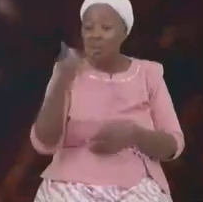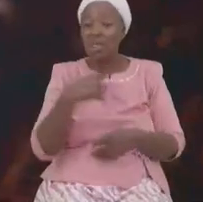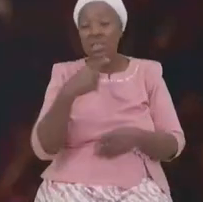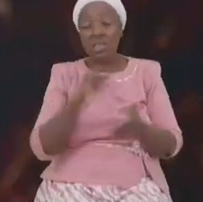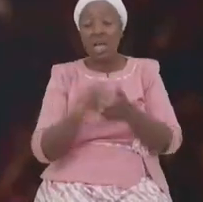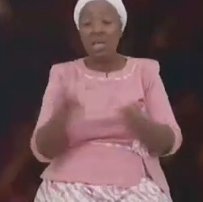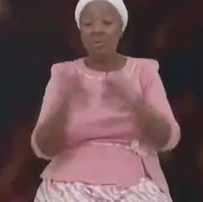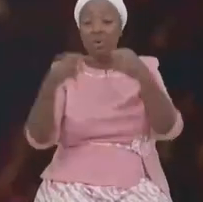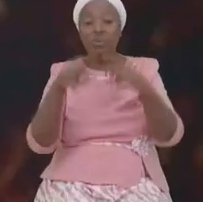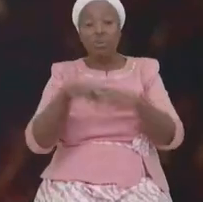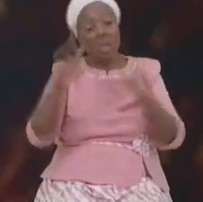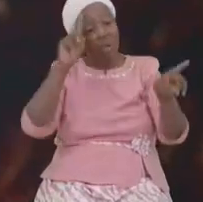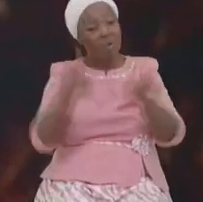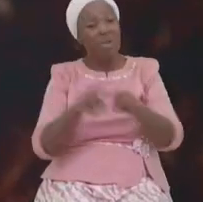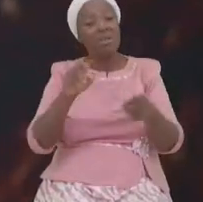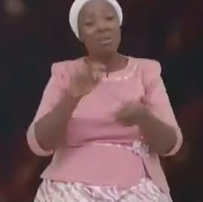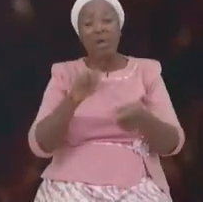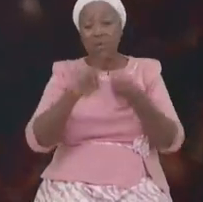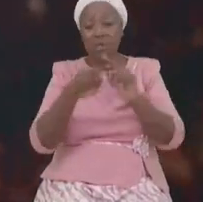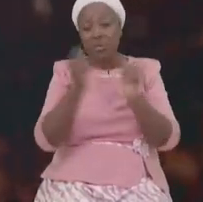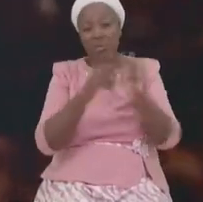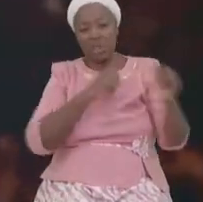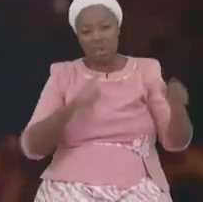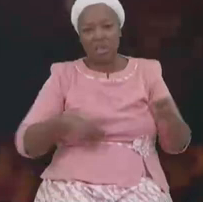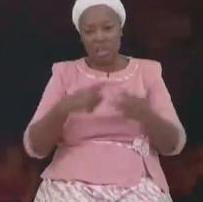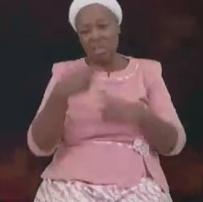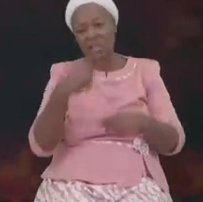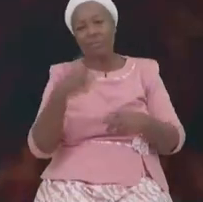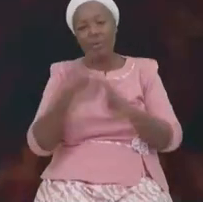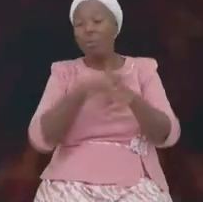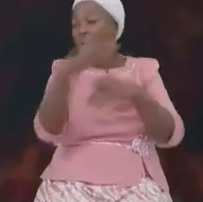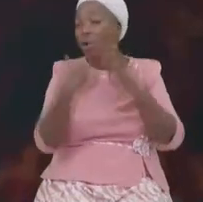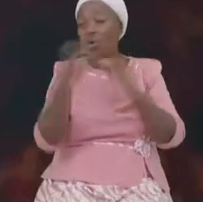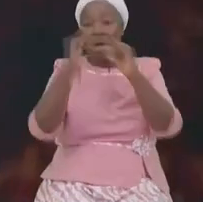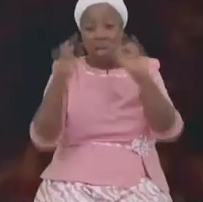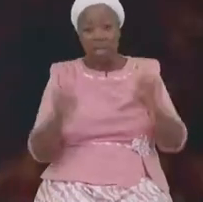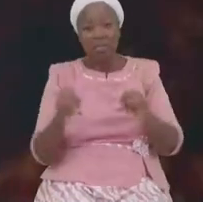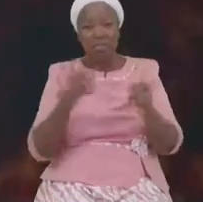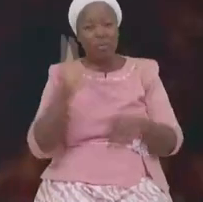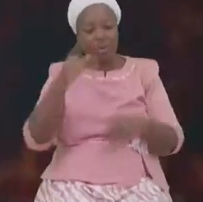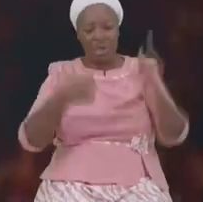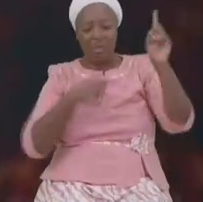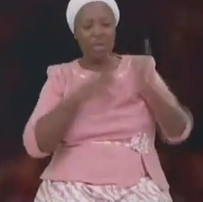le Seigneur, il dit, de toutes vos souillures, je vous purifierai.